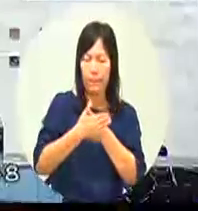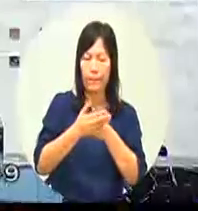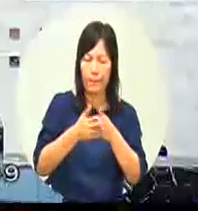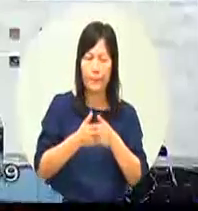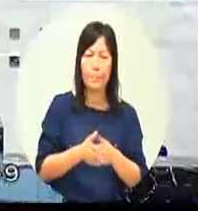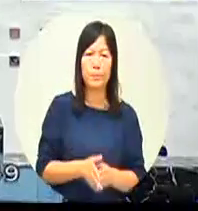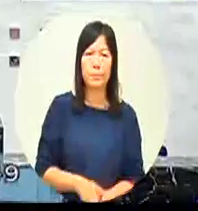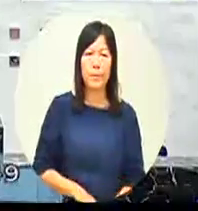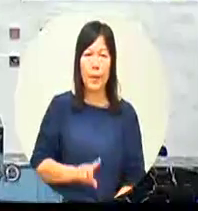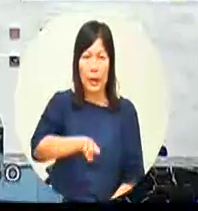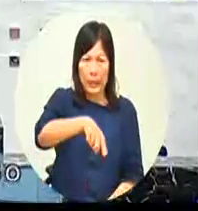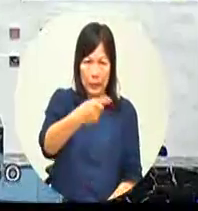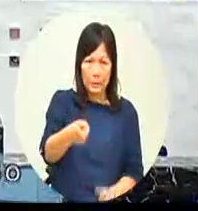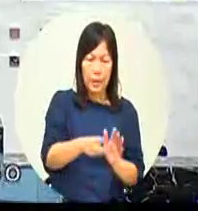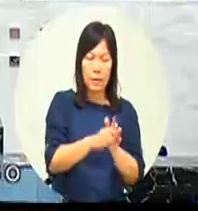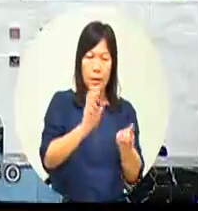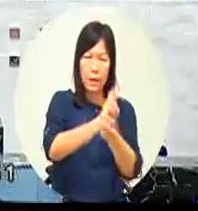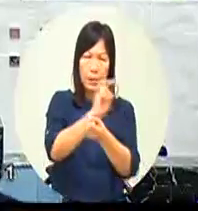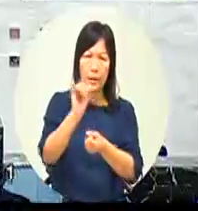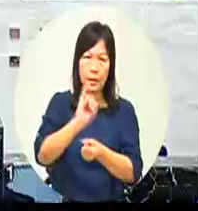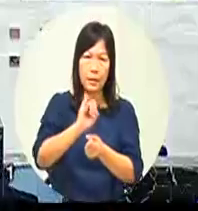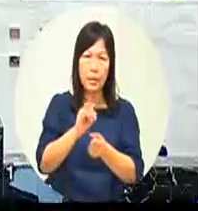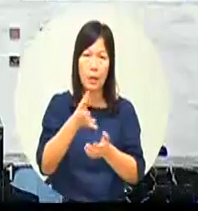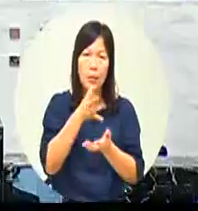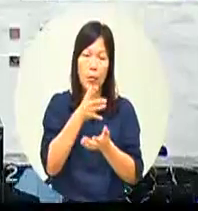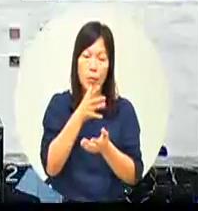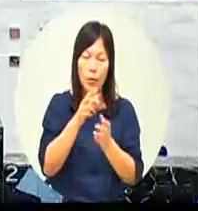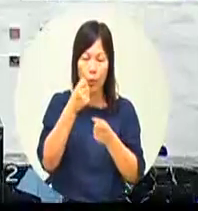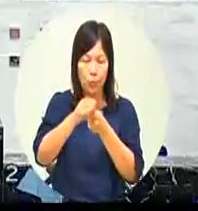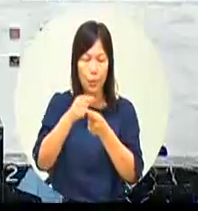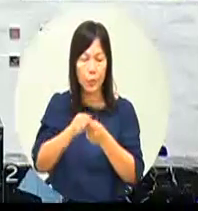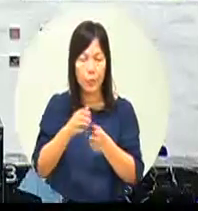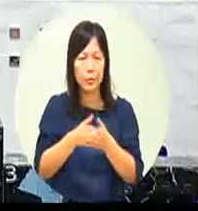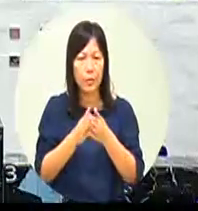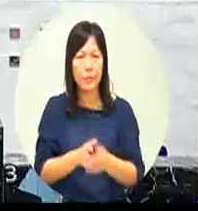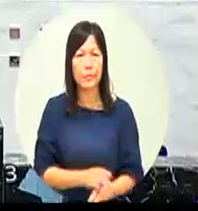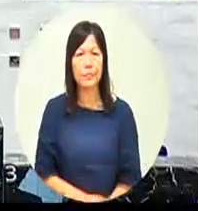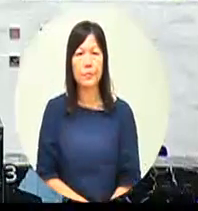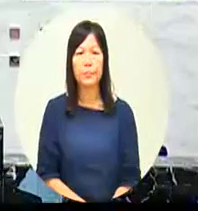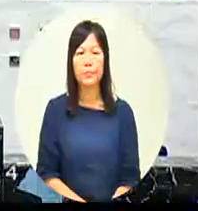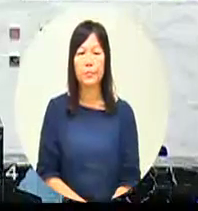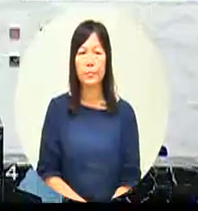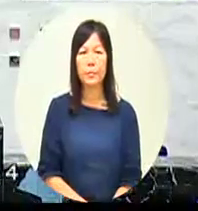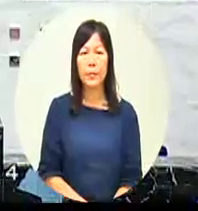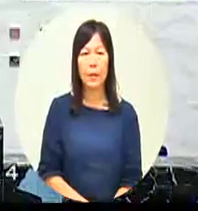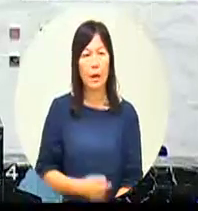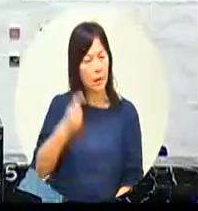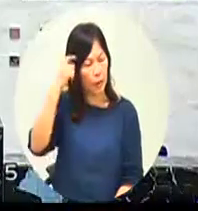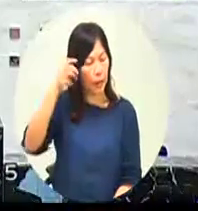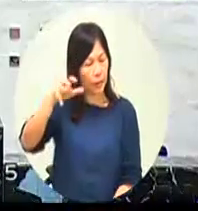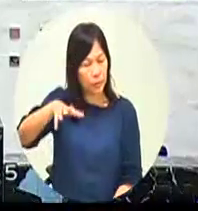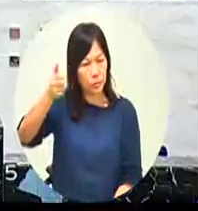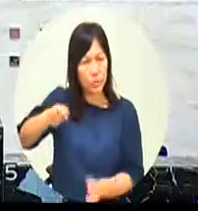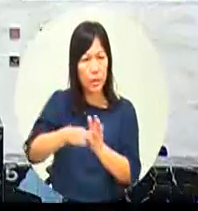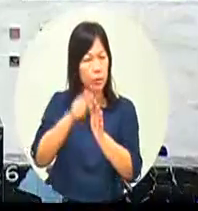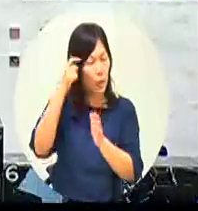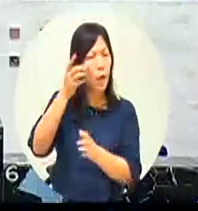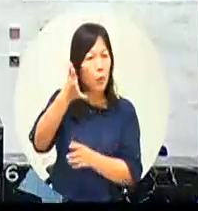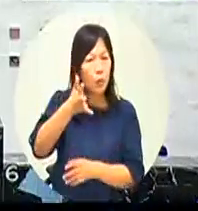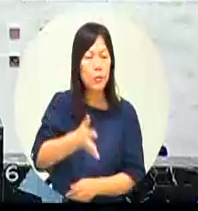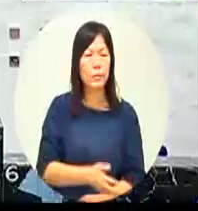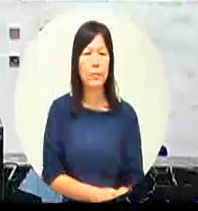谢。接着请林盈荣议员发言5分钟。 好，谢谢议长。局长，我想请教一下，就是说你